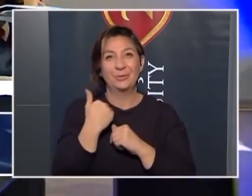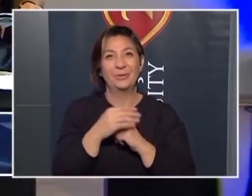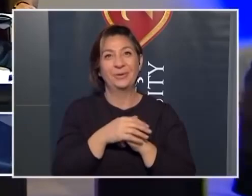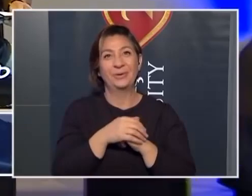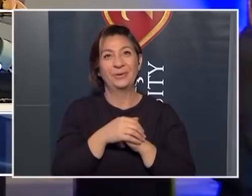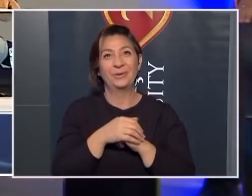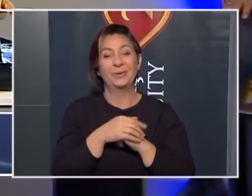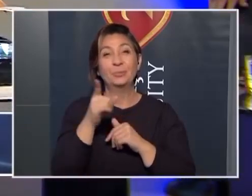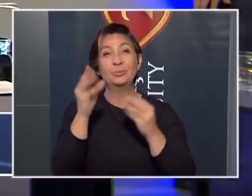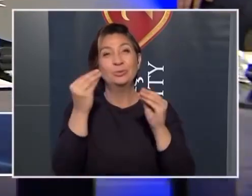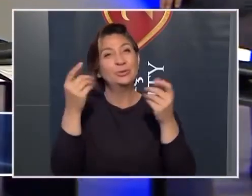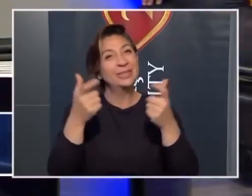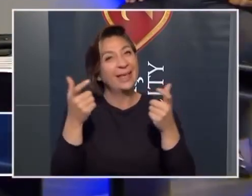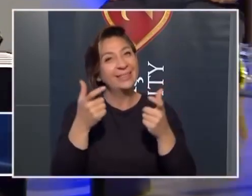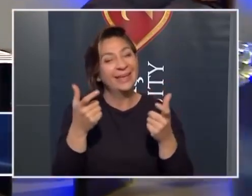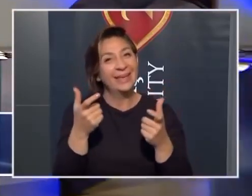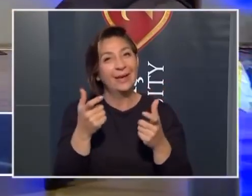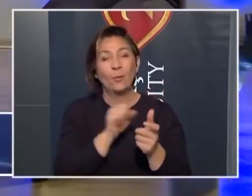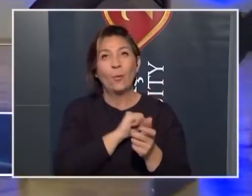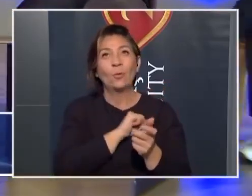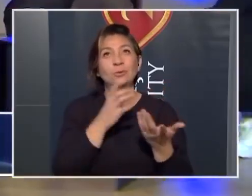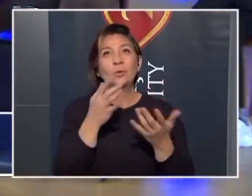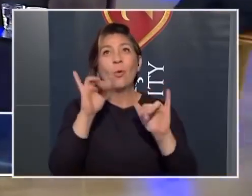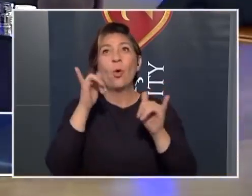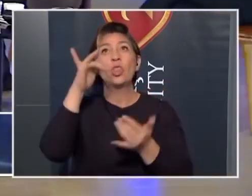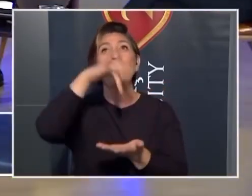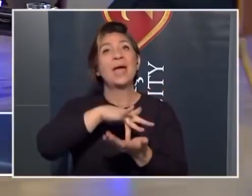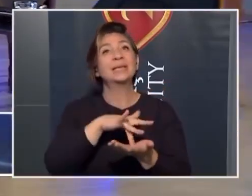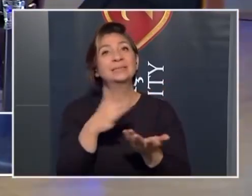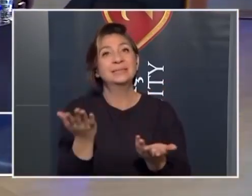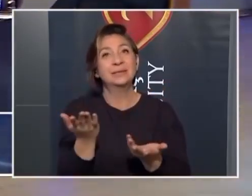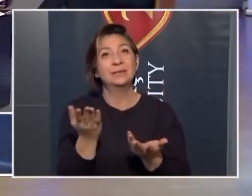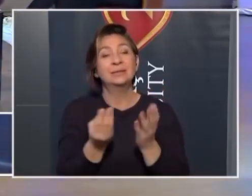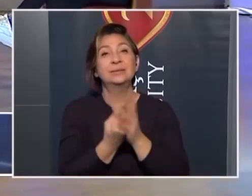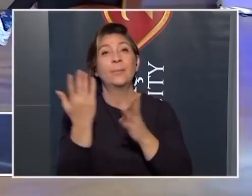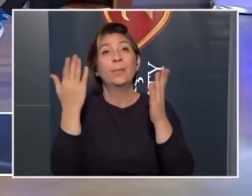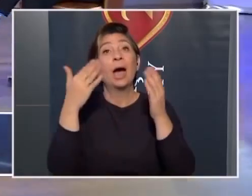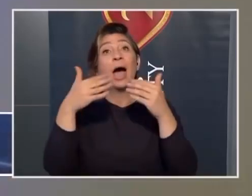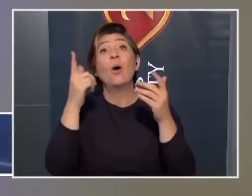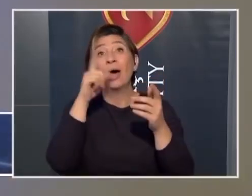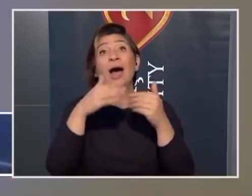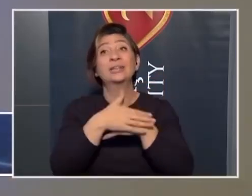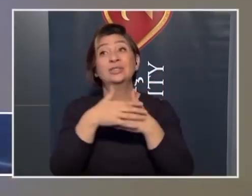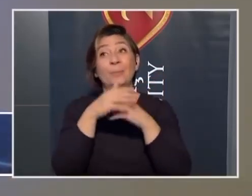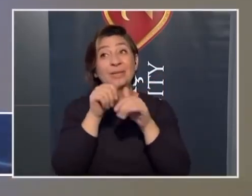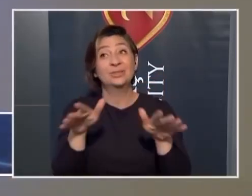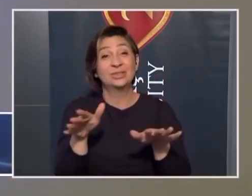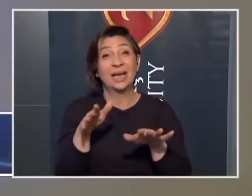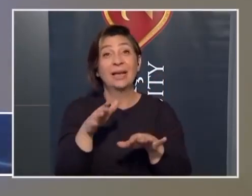Bu çocuk ya, ne yapıyor? Ya, yani evet. Korkunç ya. Oyun merkezli bir kere. Allah'tan yani, akşam yayınlanacak. Hayır şey çok